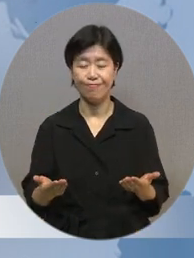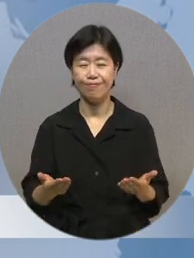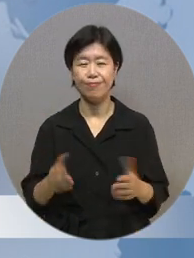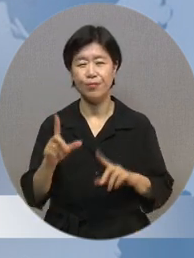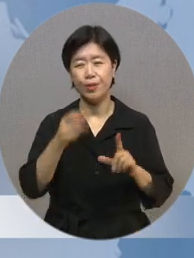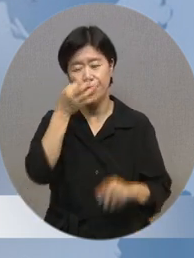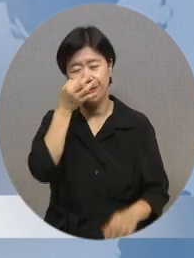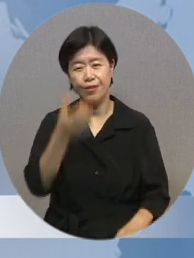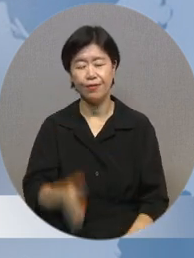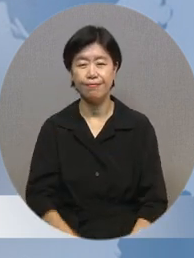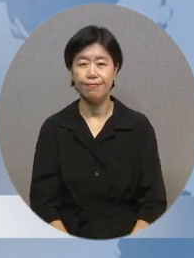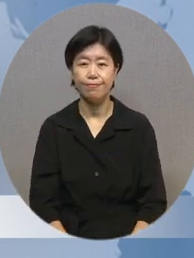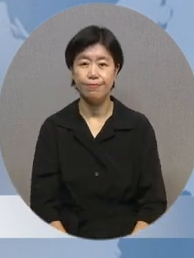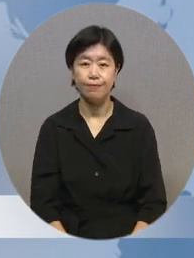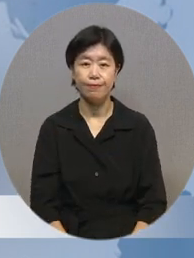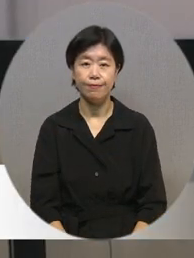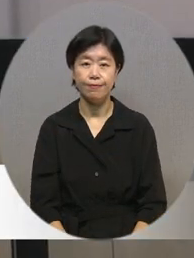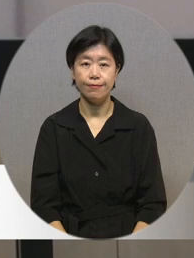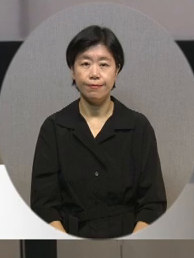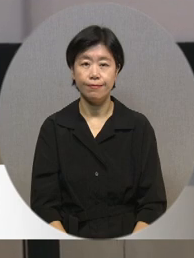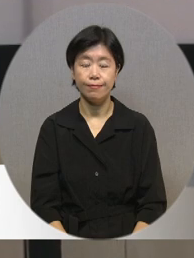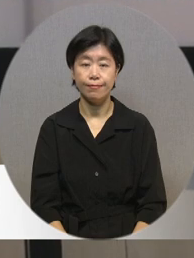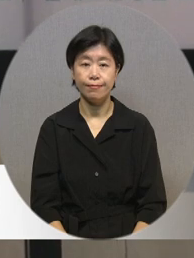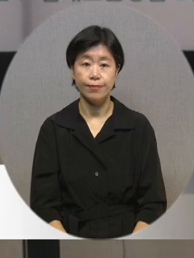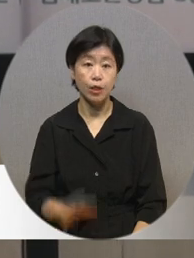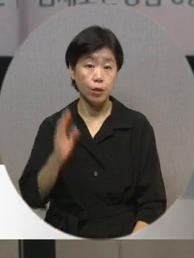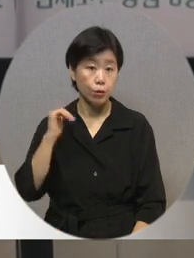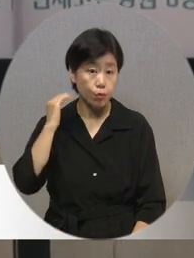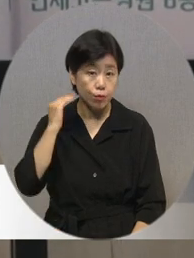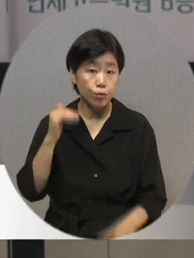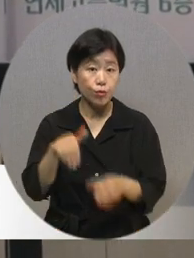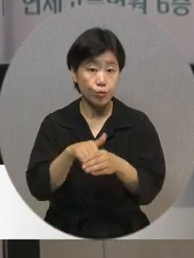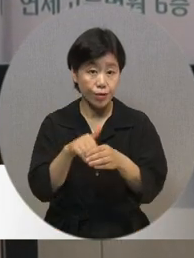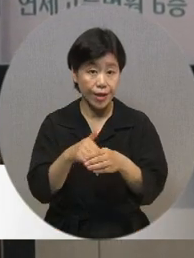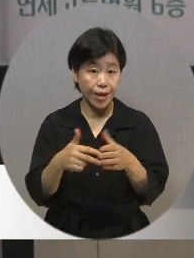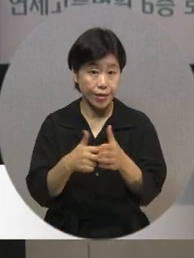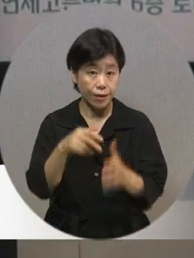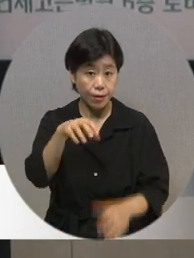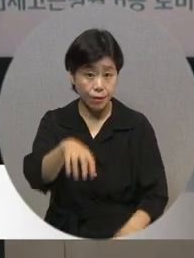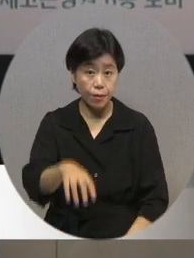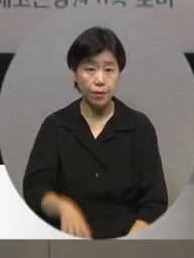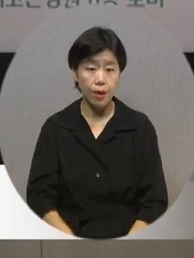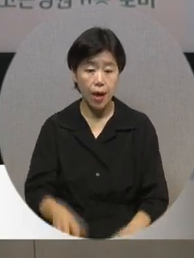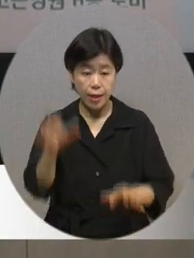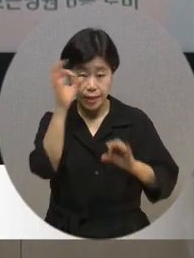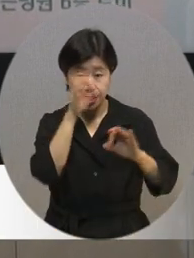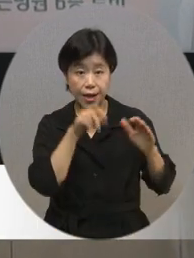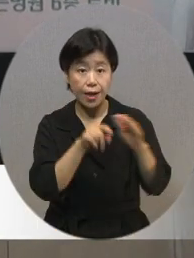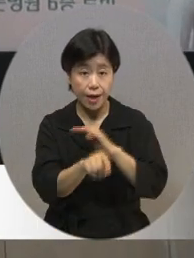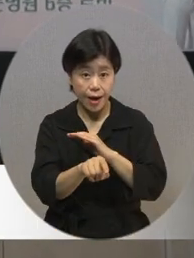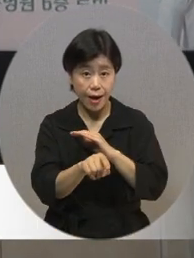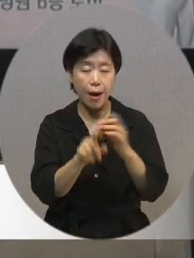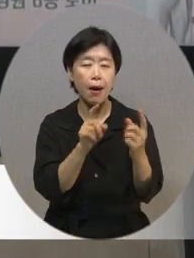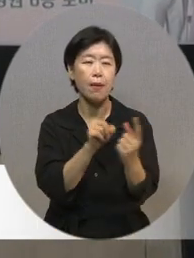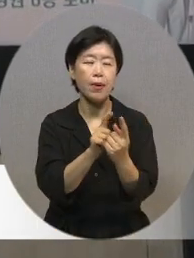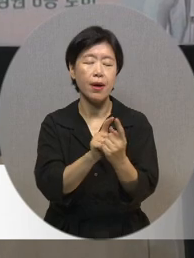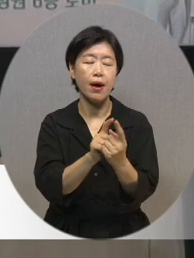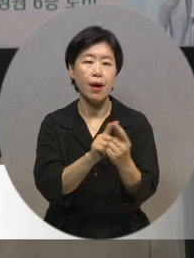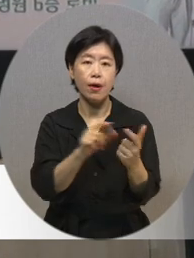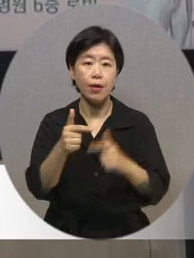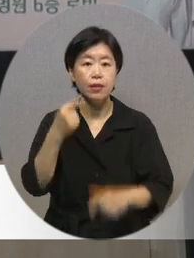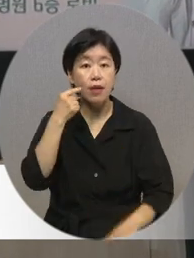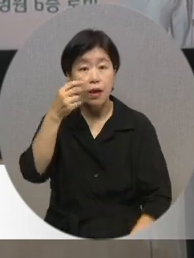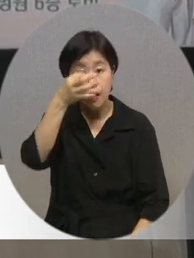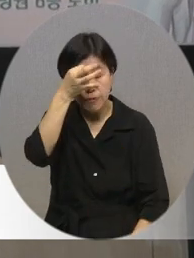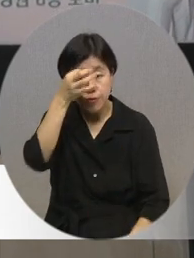기자가 소개합니다. 의정부 문화재단은 찾아가는 문화공연으로 예술 문화를 접하기 어려운